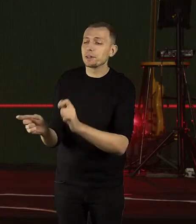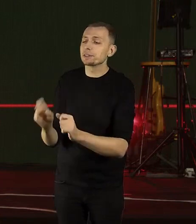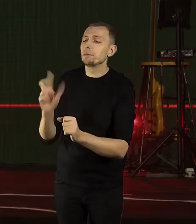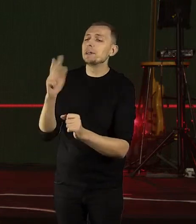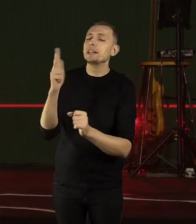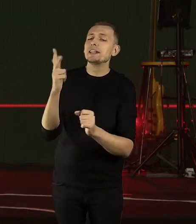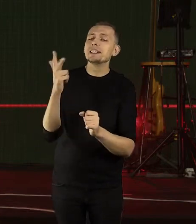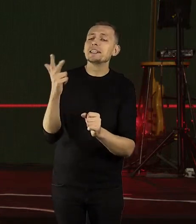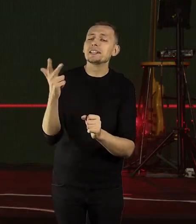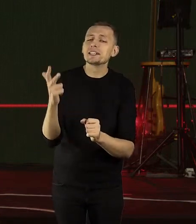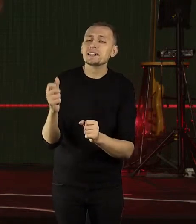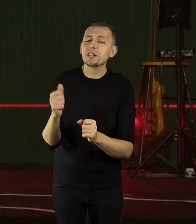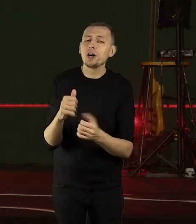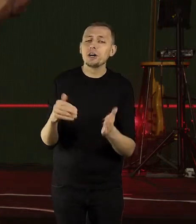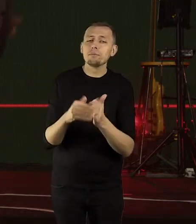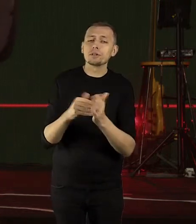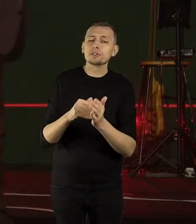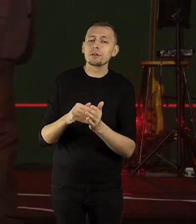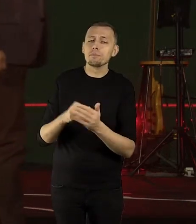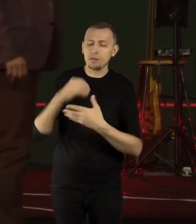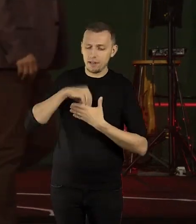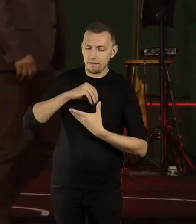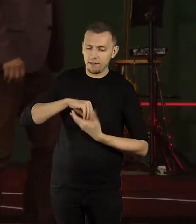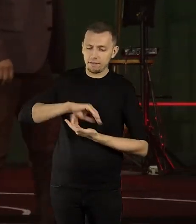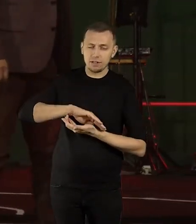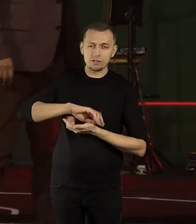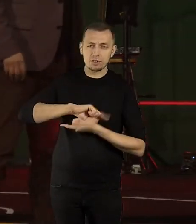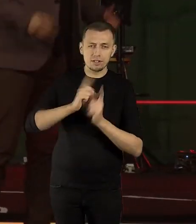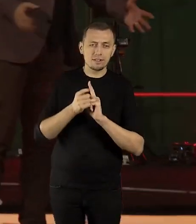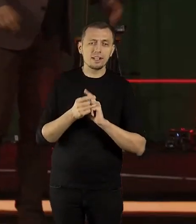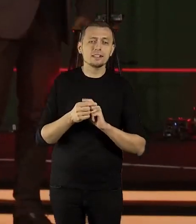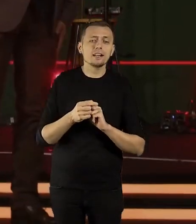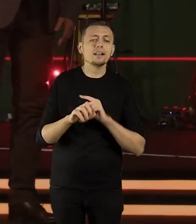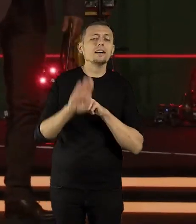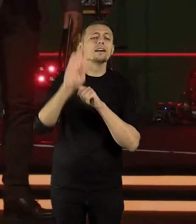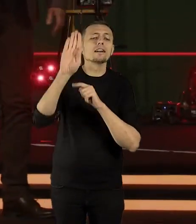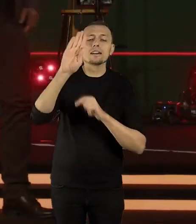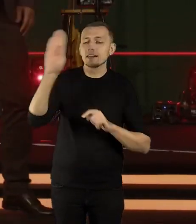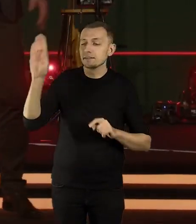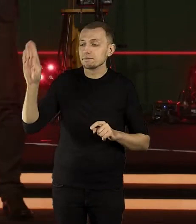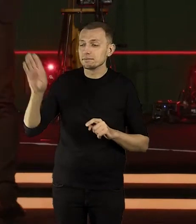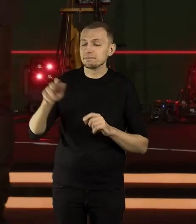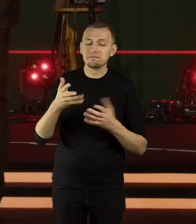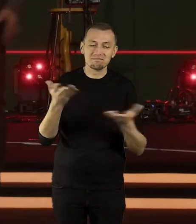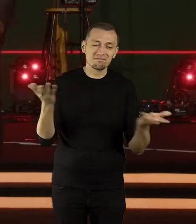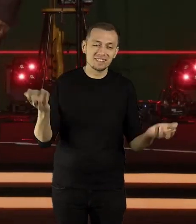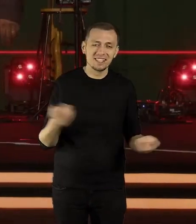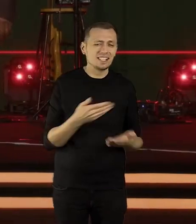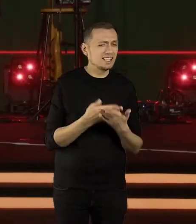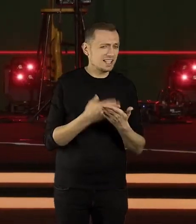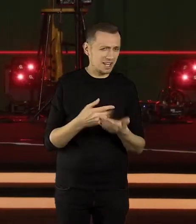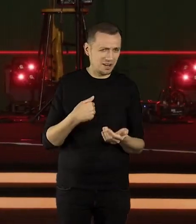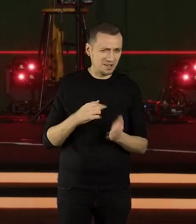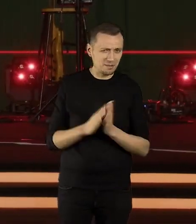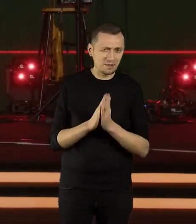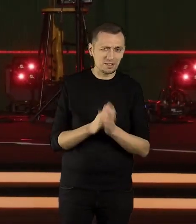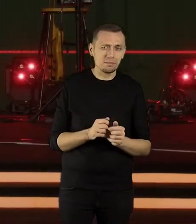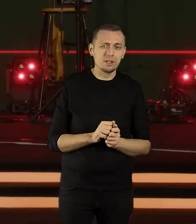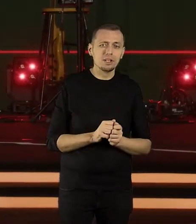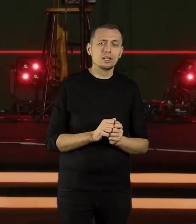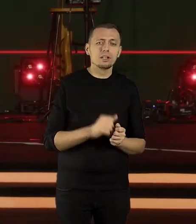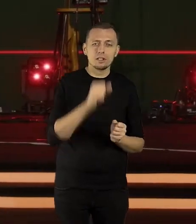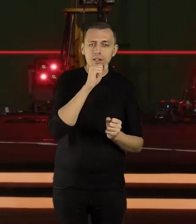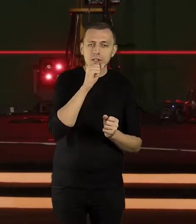dzisiaj myśli, co kupić w prezencie na święta. Ja dzisiaj idąc tutaj myślę sobie, co ja